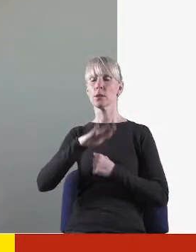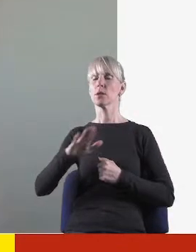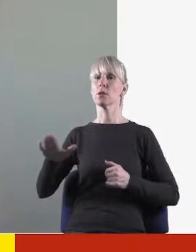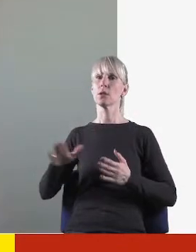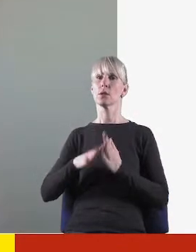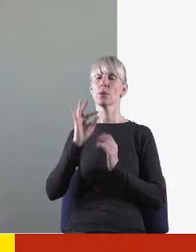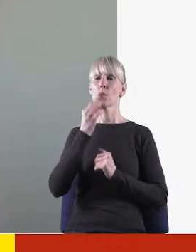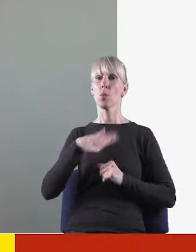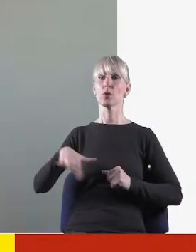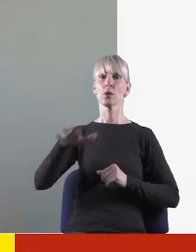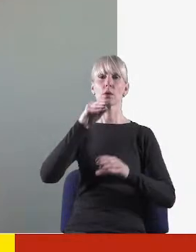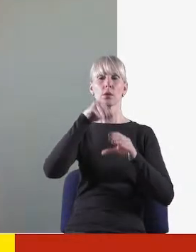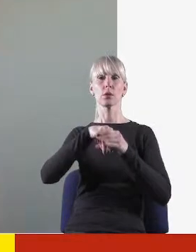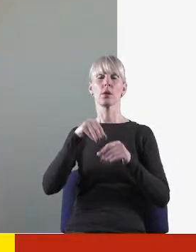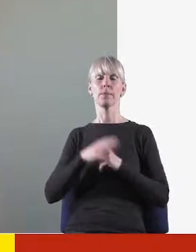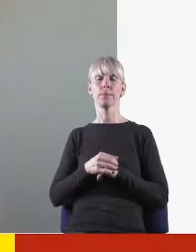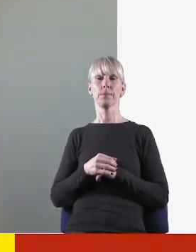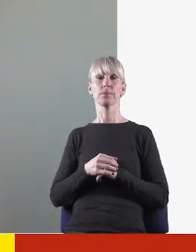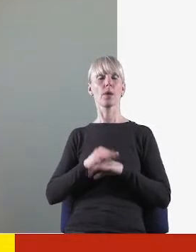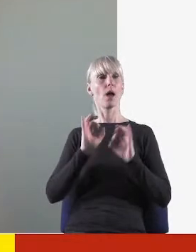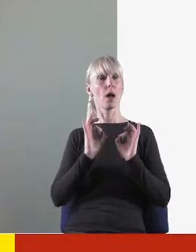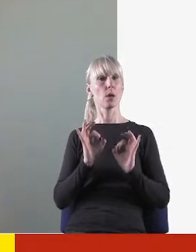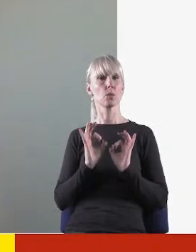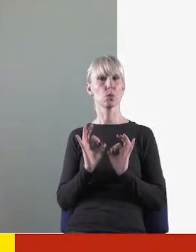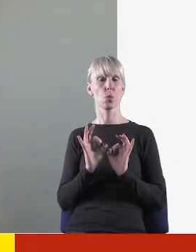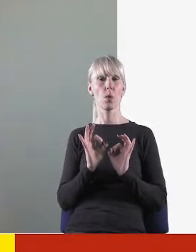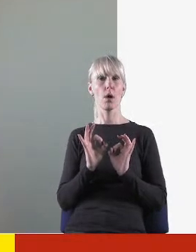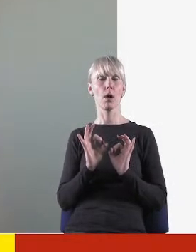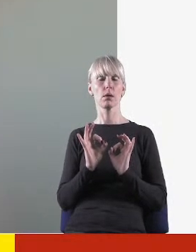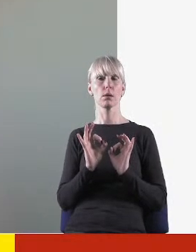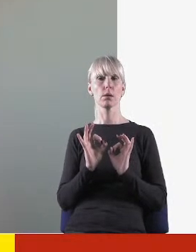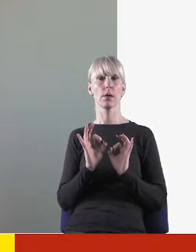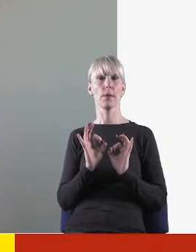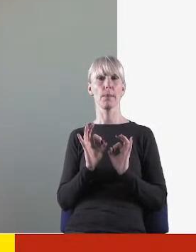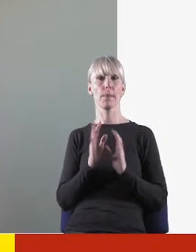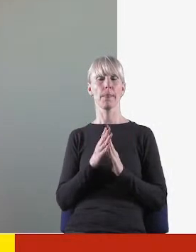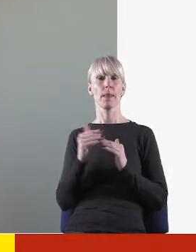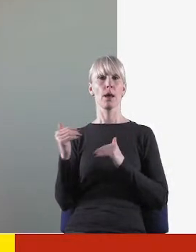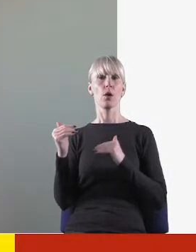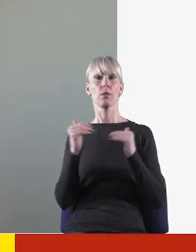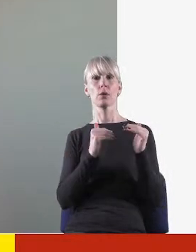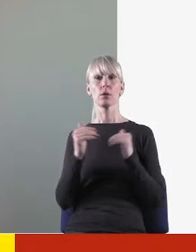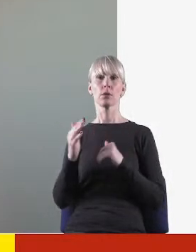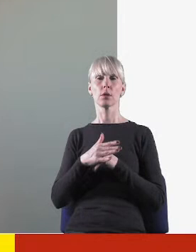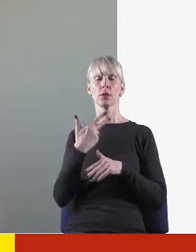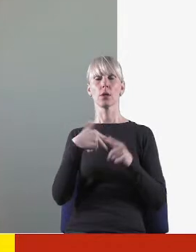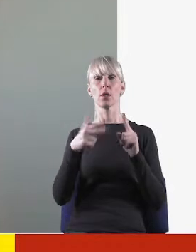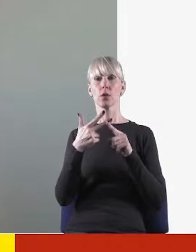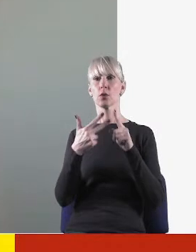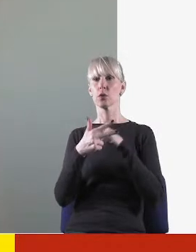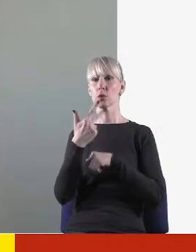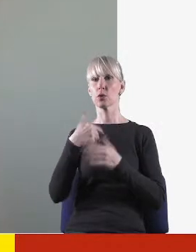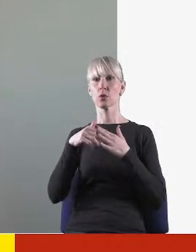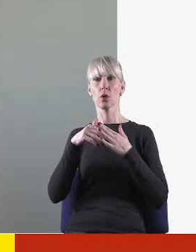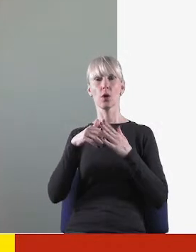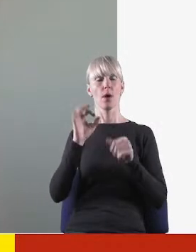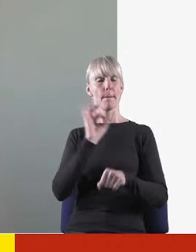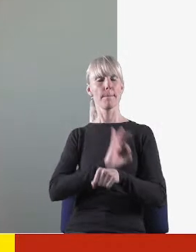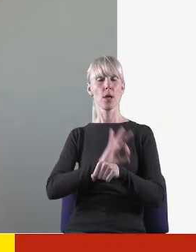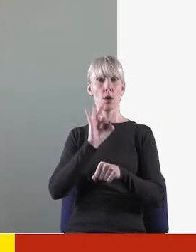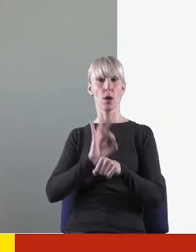młodzieży. Aktualnie prowadzimy równocześnie trzy bardzo duże projekty